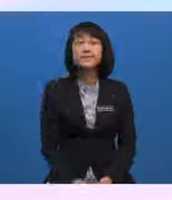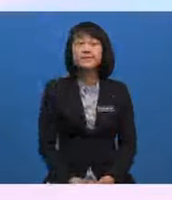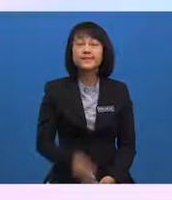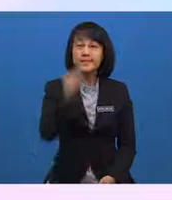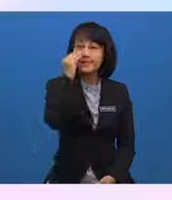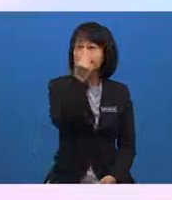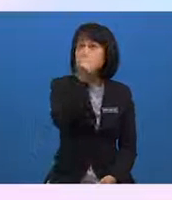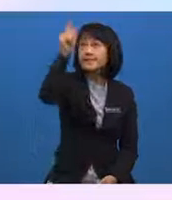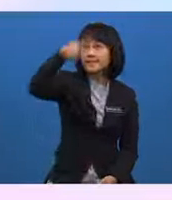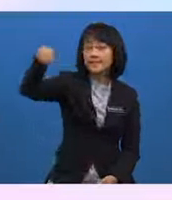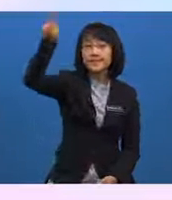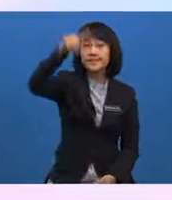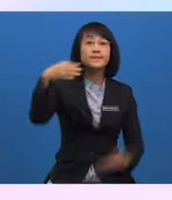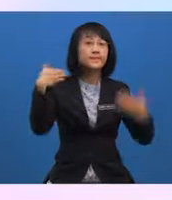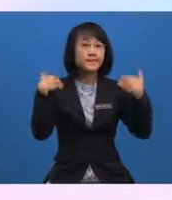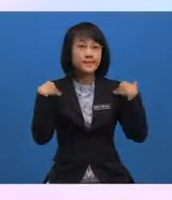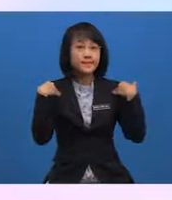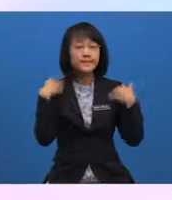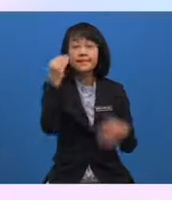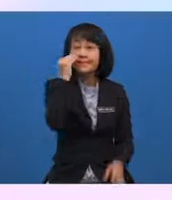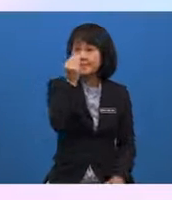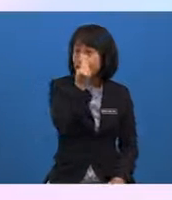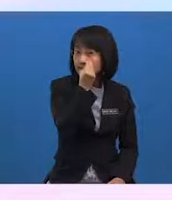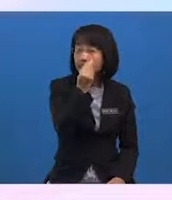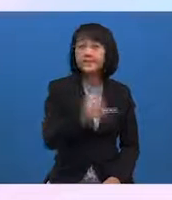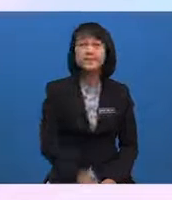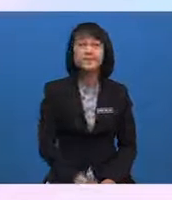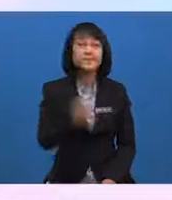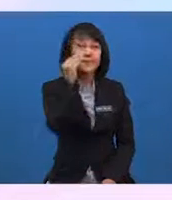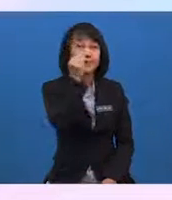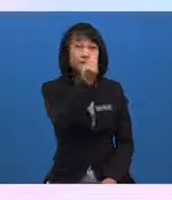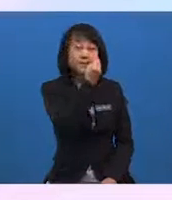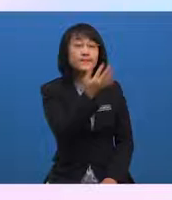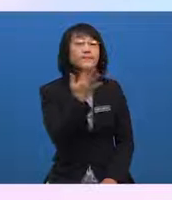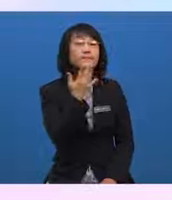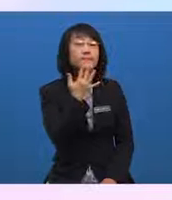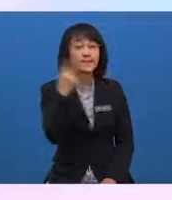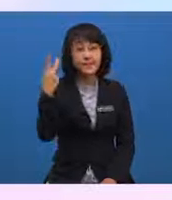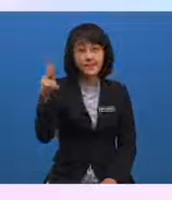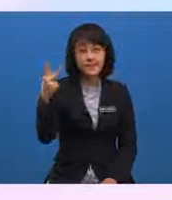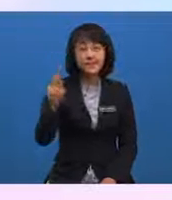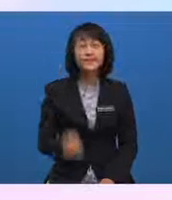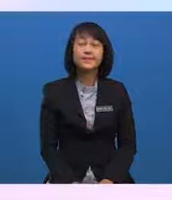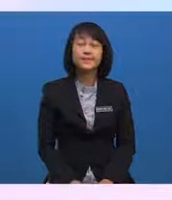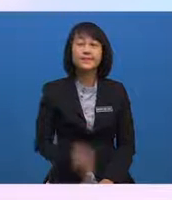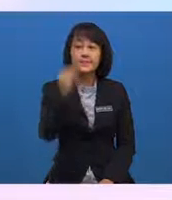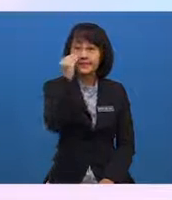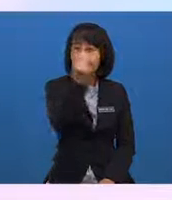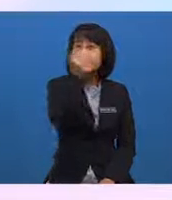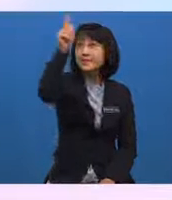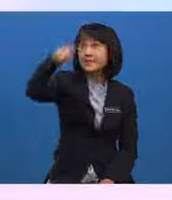Bunga matahari mempunyai bunga. Bunganya berwarna kuning. Bunga matahari